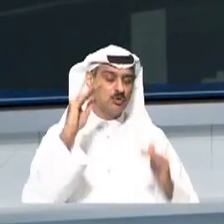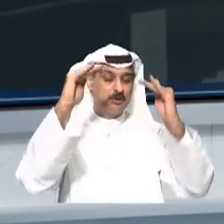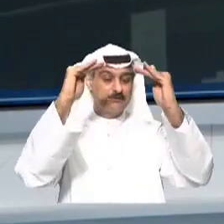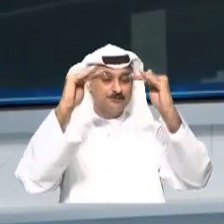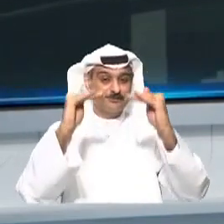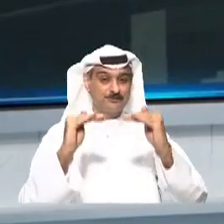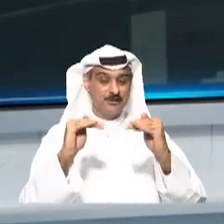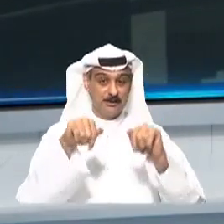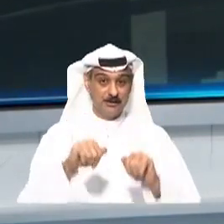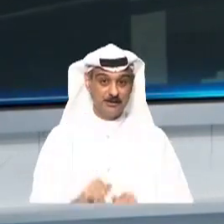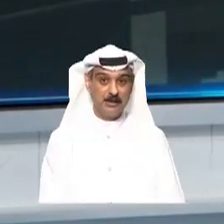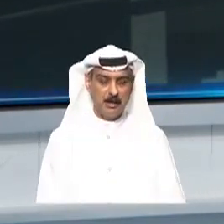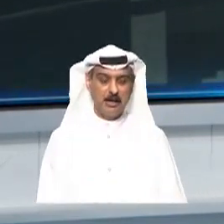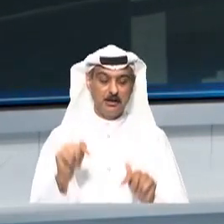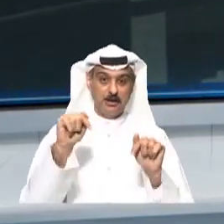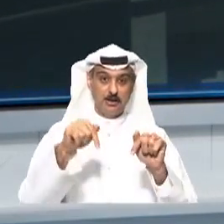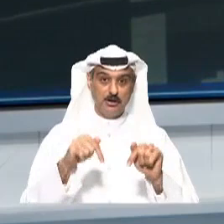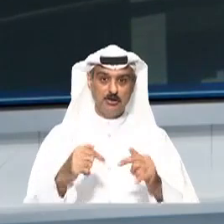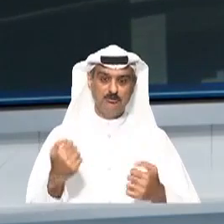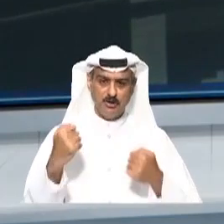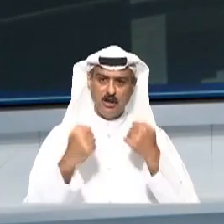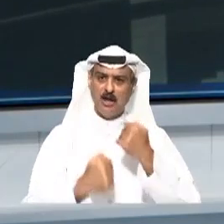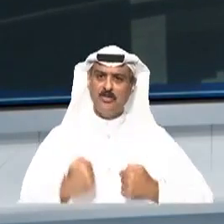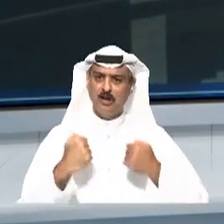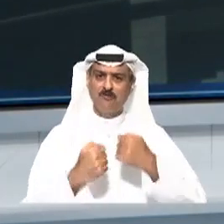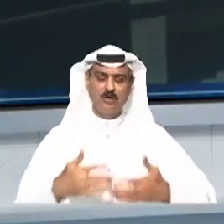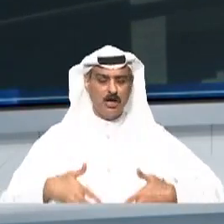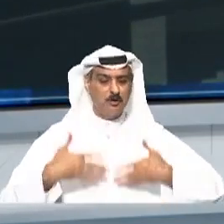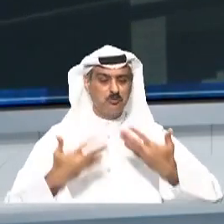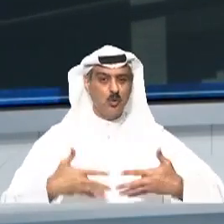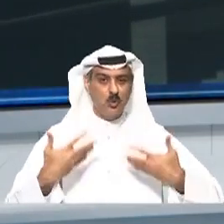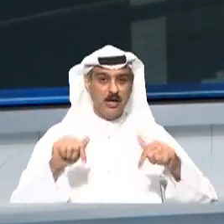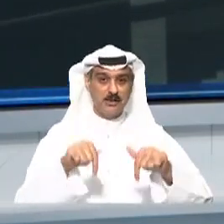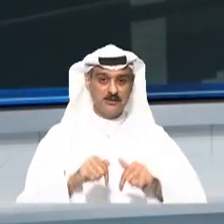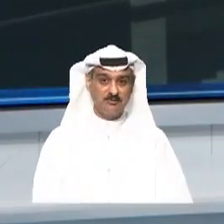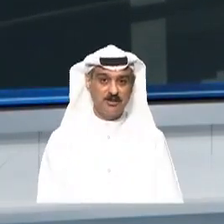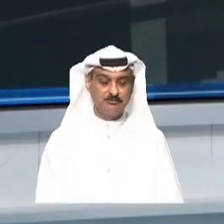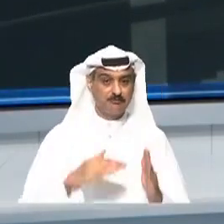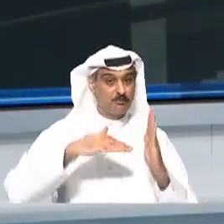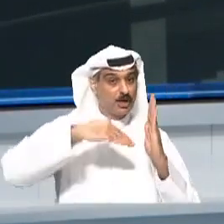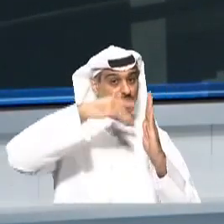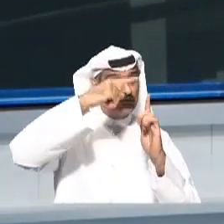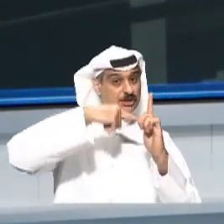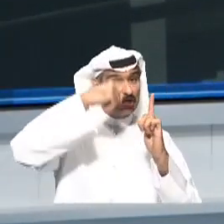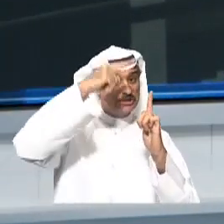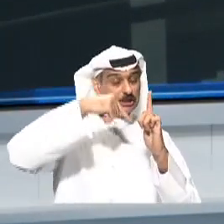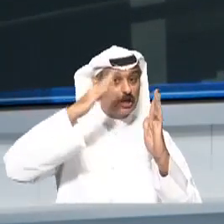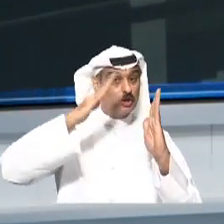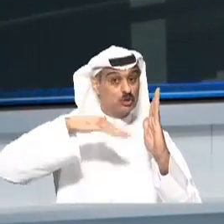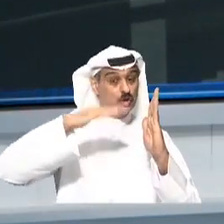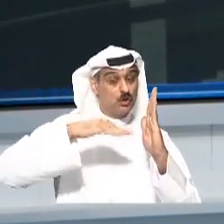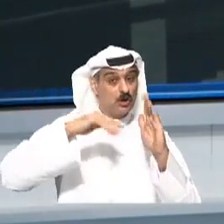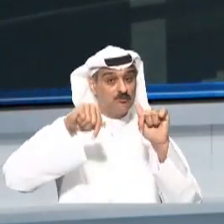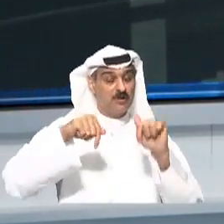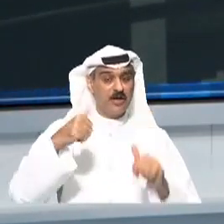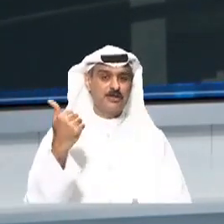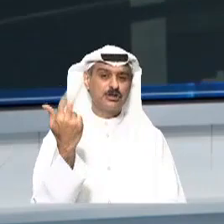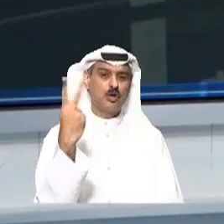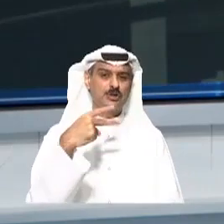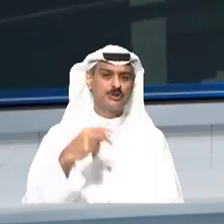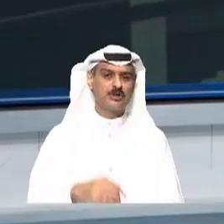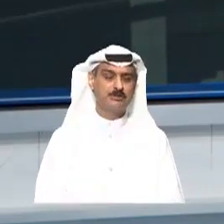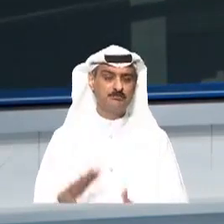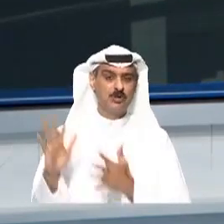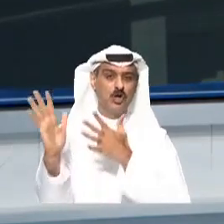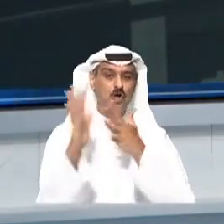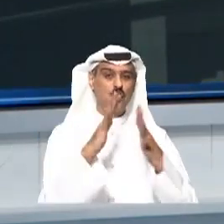مناسبة للأنشطة الخارجية وكذلك البحرية. درجات الحرارة الصغرى متفاوتة ما بين 24 إلى 26، الرياح راح تكون بشكل عام خفيفة